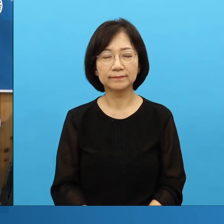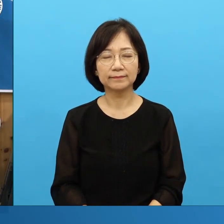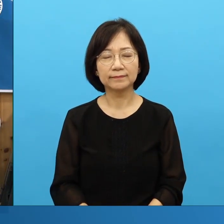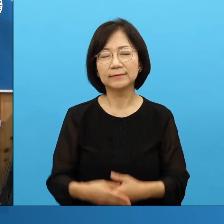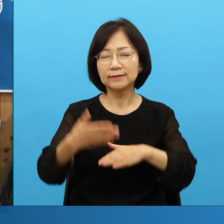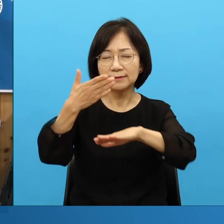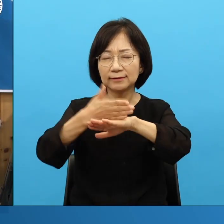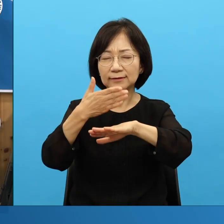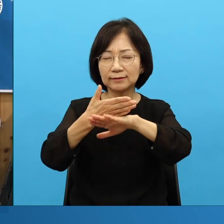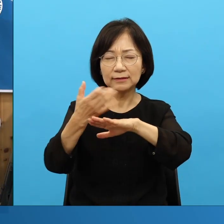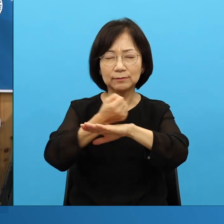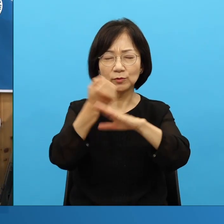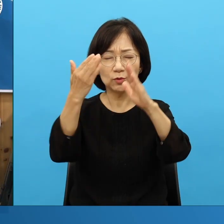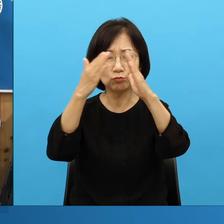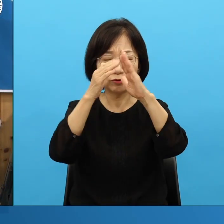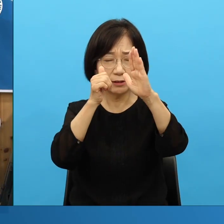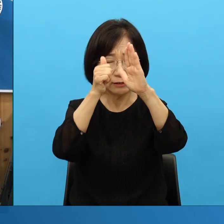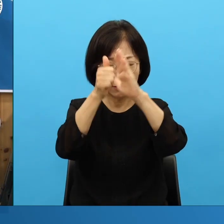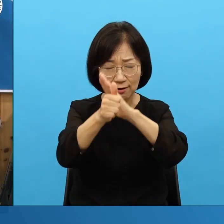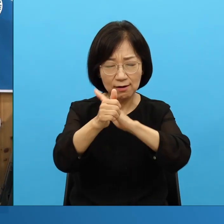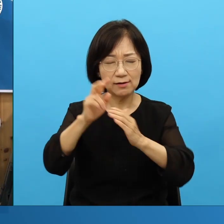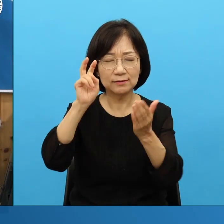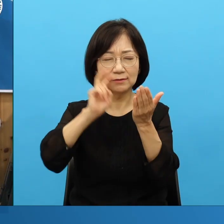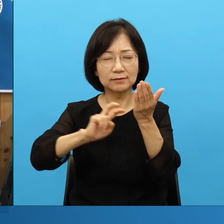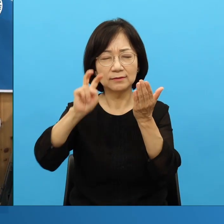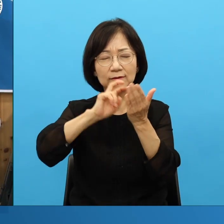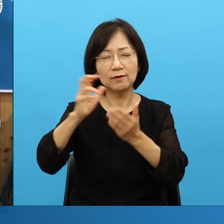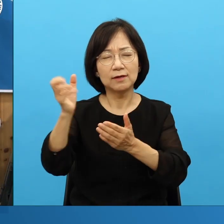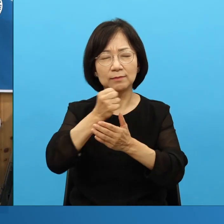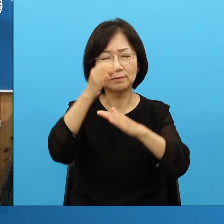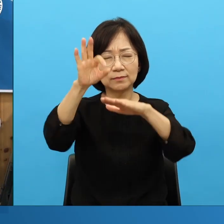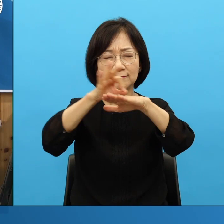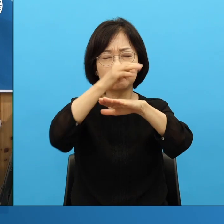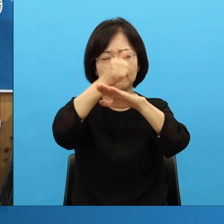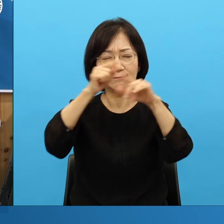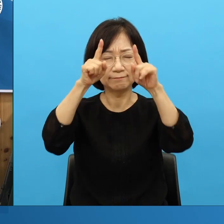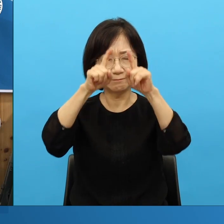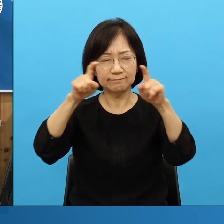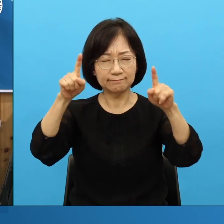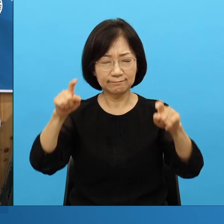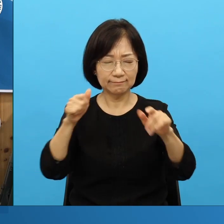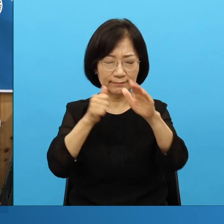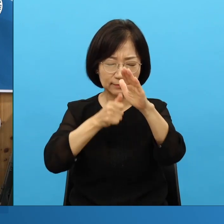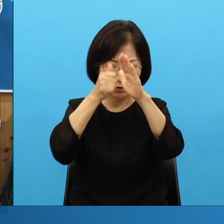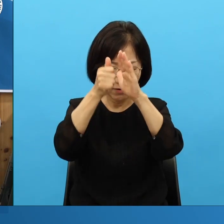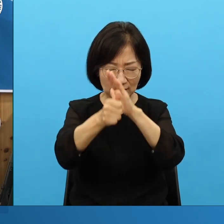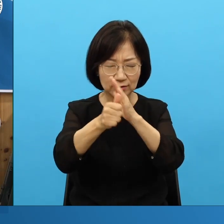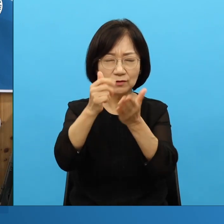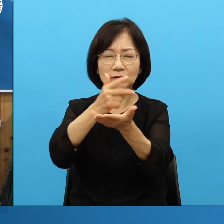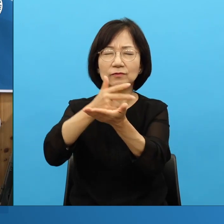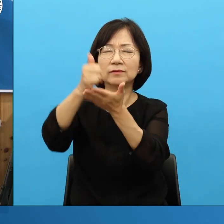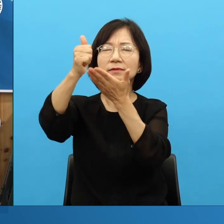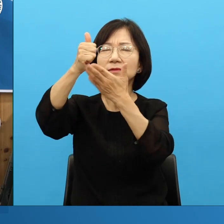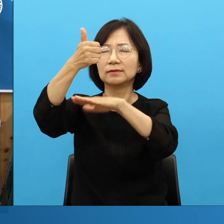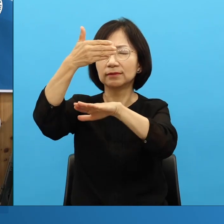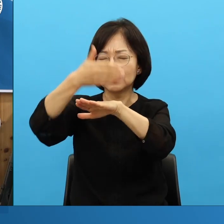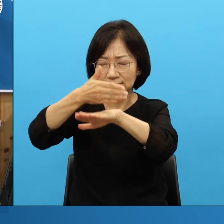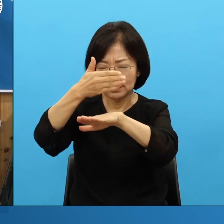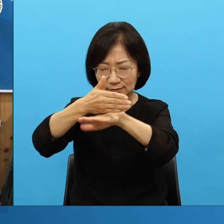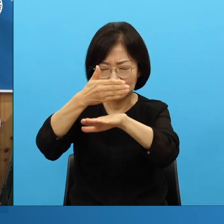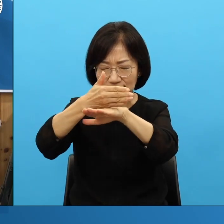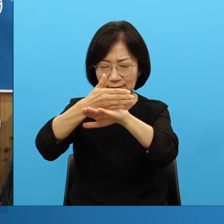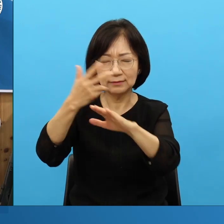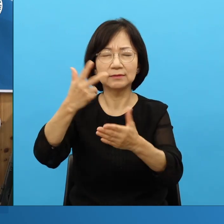감사함으로 그의 문에 들어가며 찬송함으로 그의 궁정에 들어가서 그에게 감사하며 그의